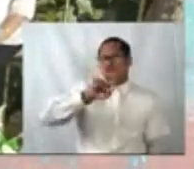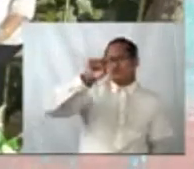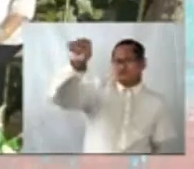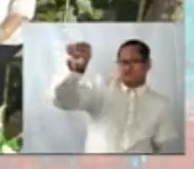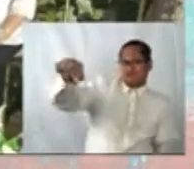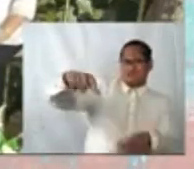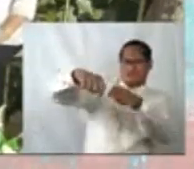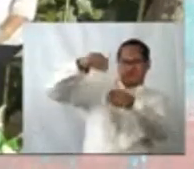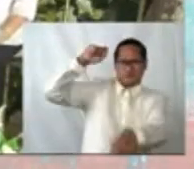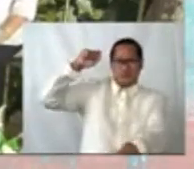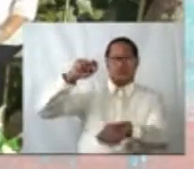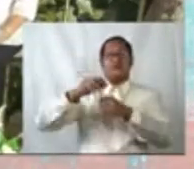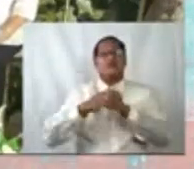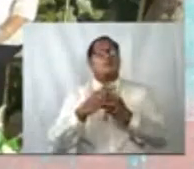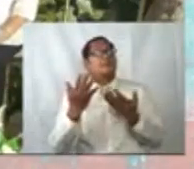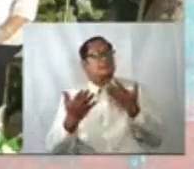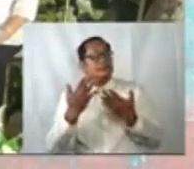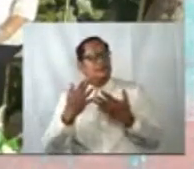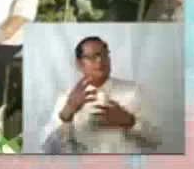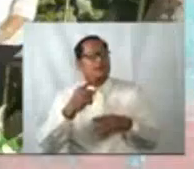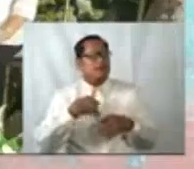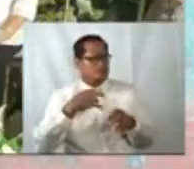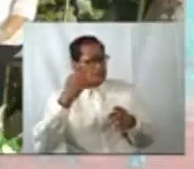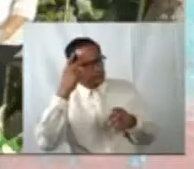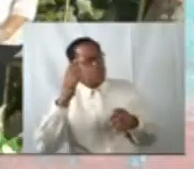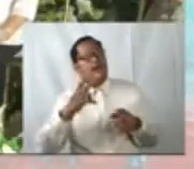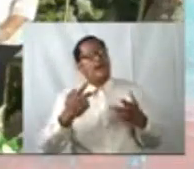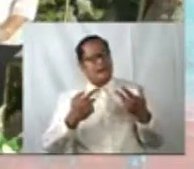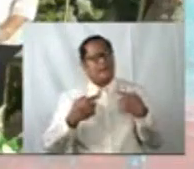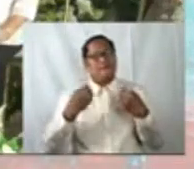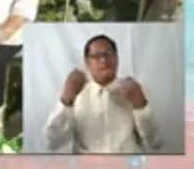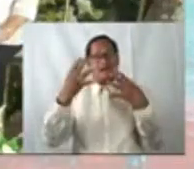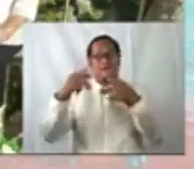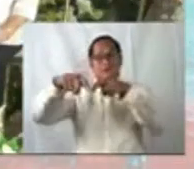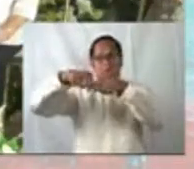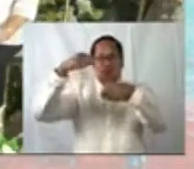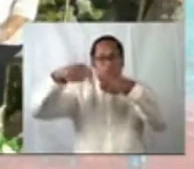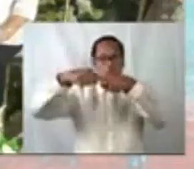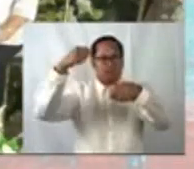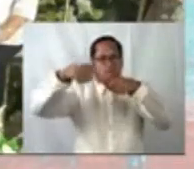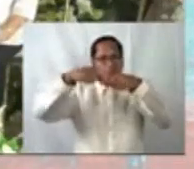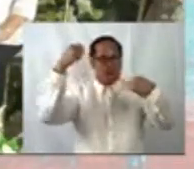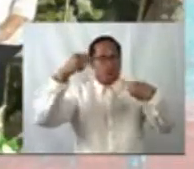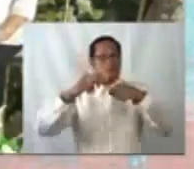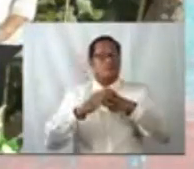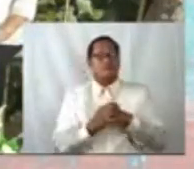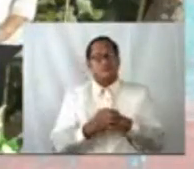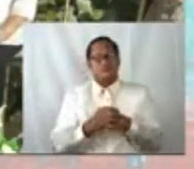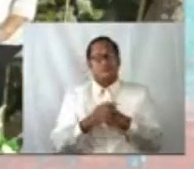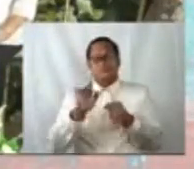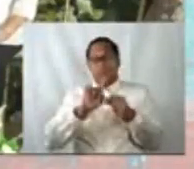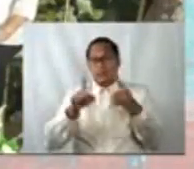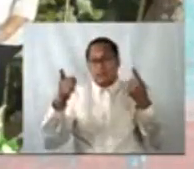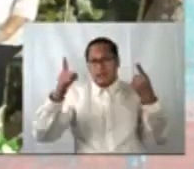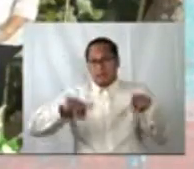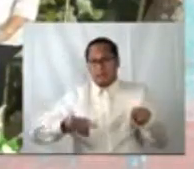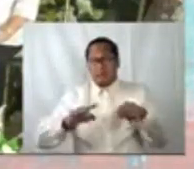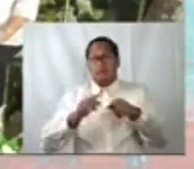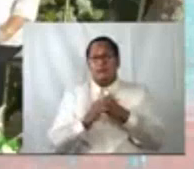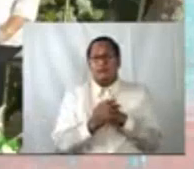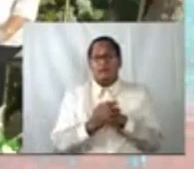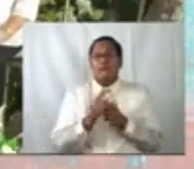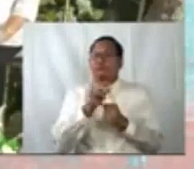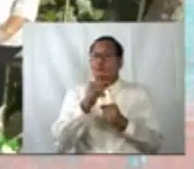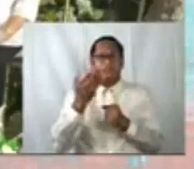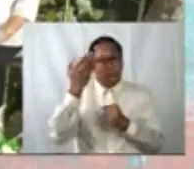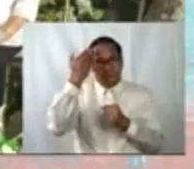pwede dyan. Ako, sa palagay ko, maraming pagpilas, no? Eh ang nangyari lang, eh ang hindi natin alam, ilan